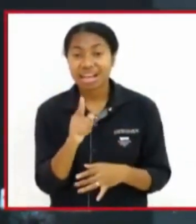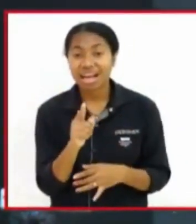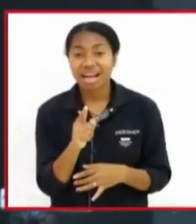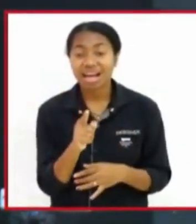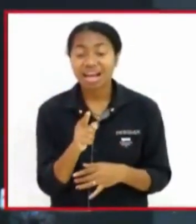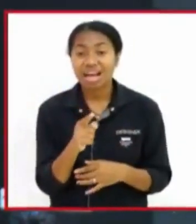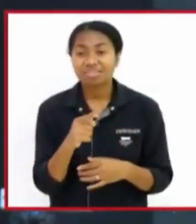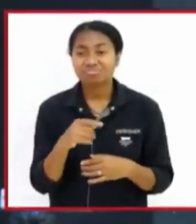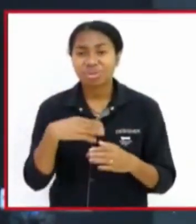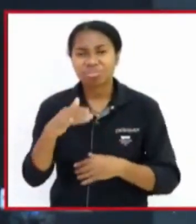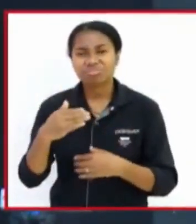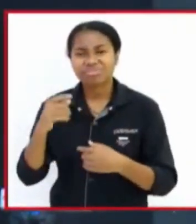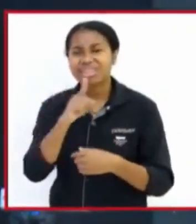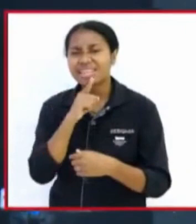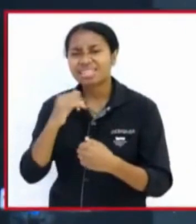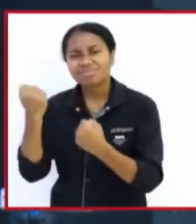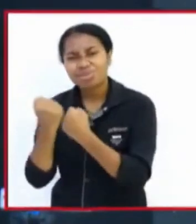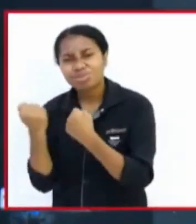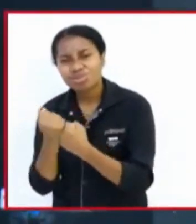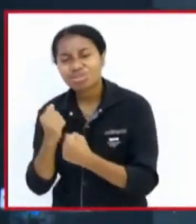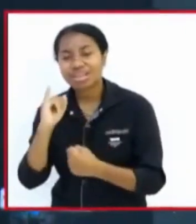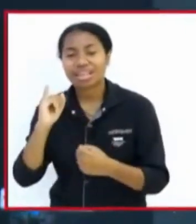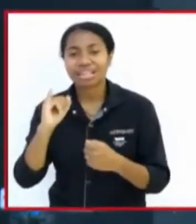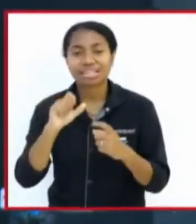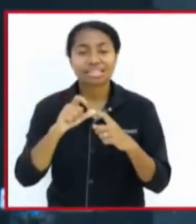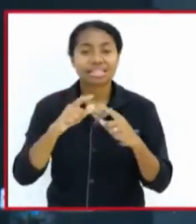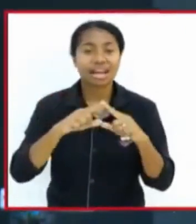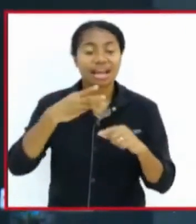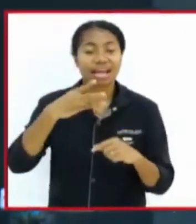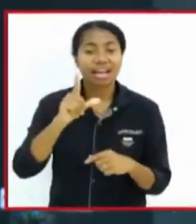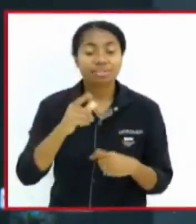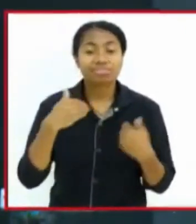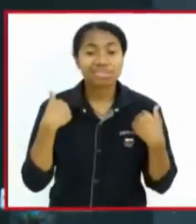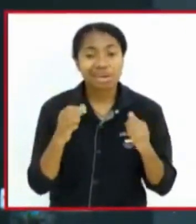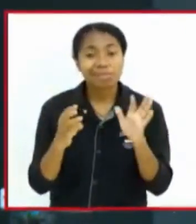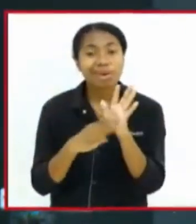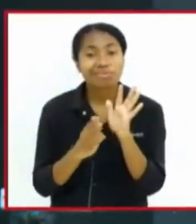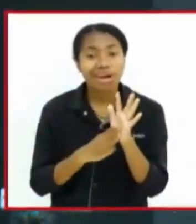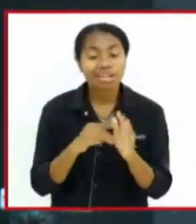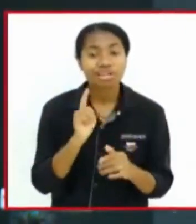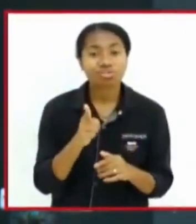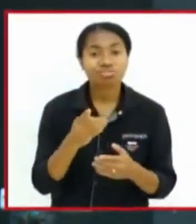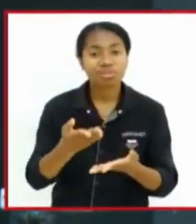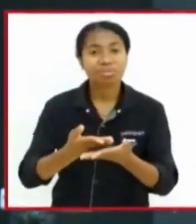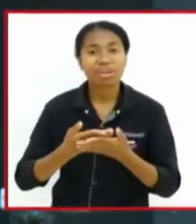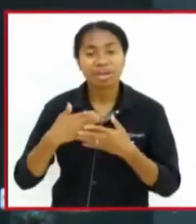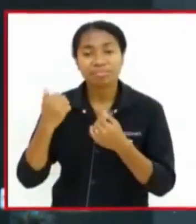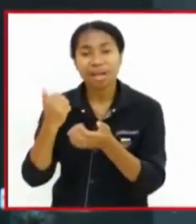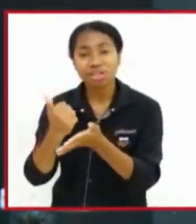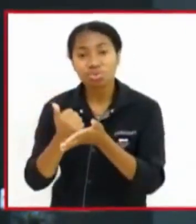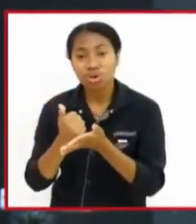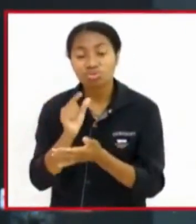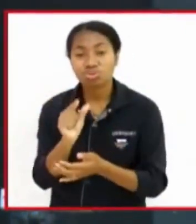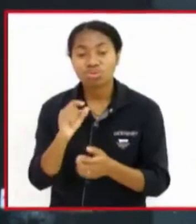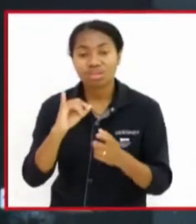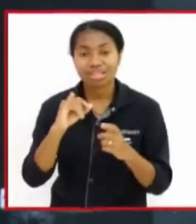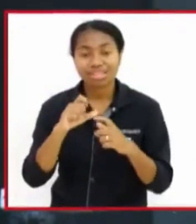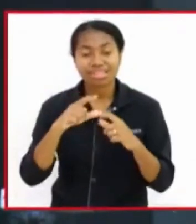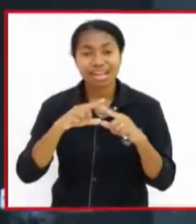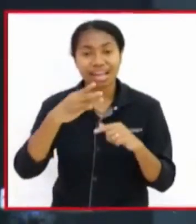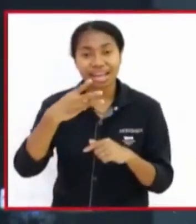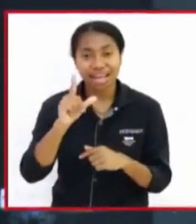mendukung Israel itu bisa memanfaatkan terusan itu membawa segala macam bala bantuan untuk Israel melalui